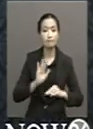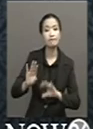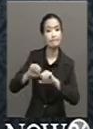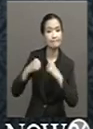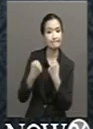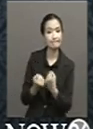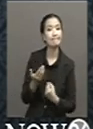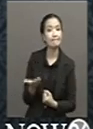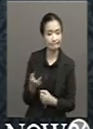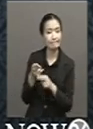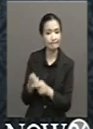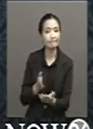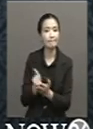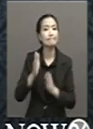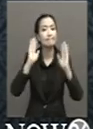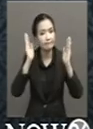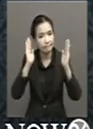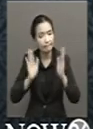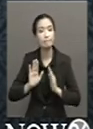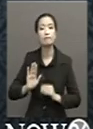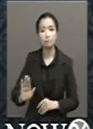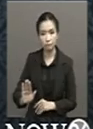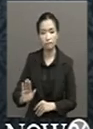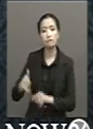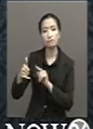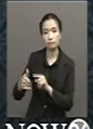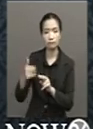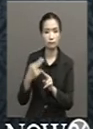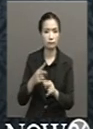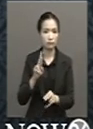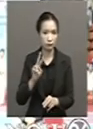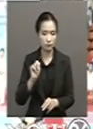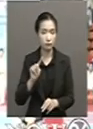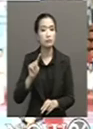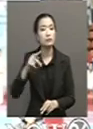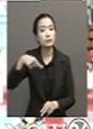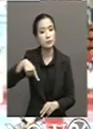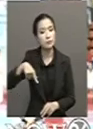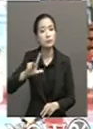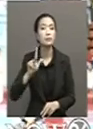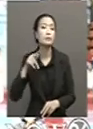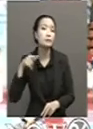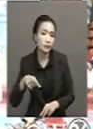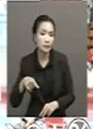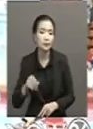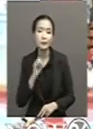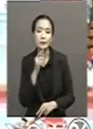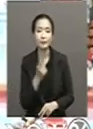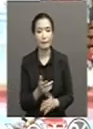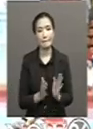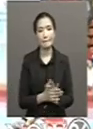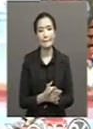คมทางฝ่ายประชาสัมพันธ์ของสมาคมคุณรณพบสัตบงกตแจ้งกับที่ประชุมว่าคุณจุตินันท์พิร